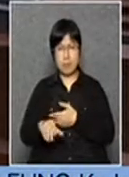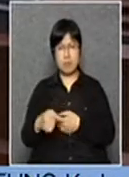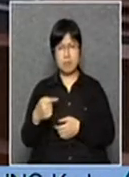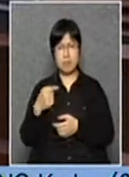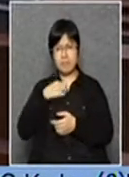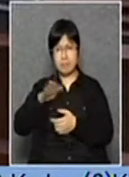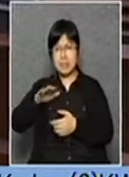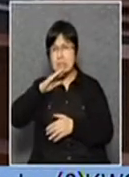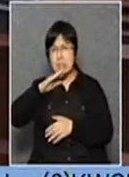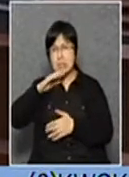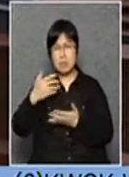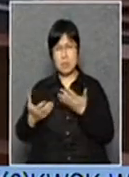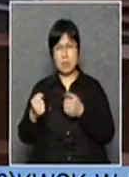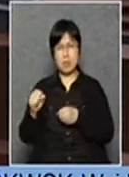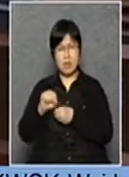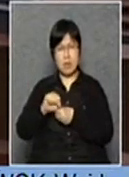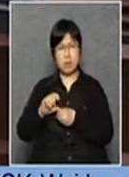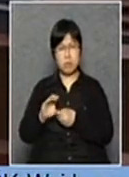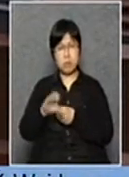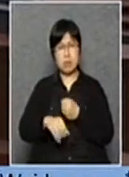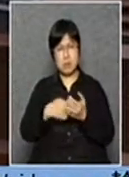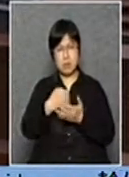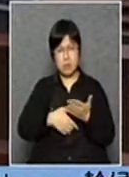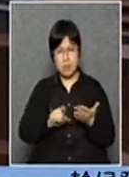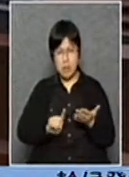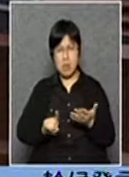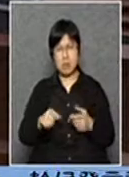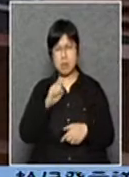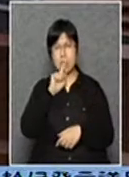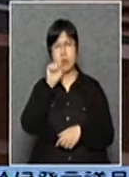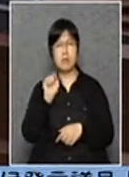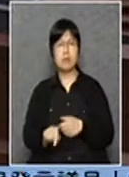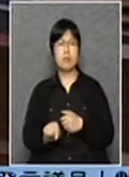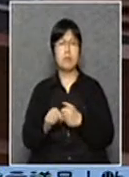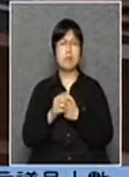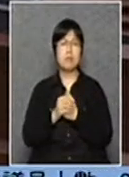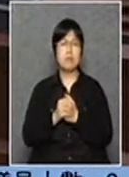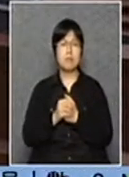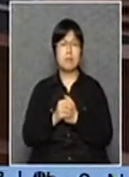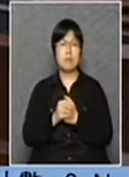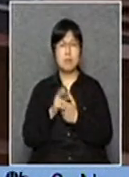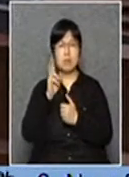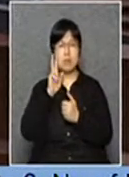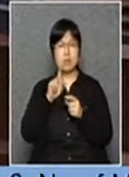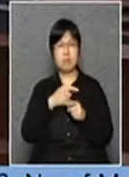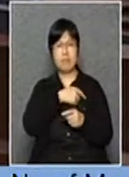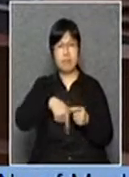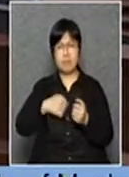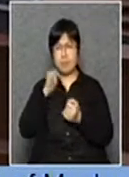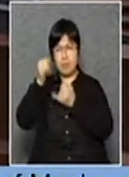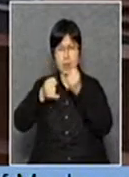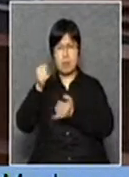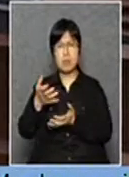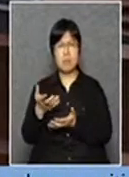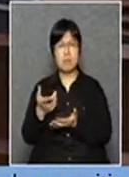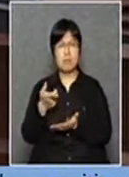咧，又或者加嘅條件係乜嘢咧，就好大嘅問題。正如有啲同事就批評啦，話會唔會其實呢